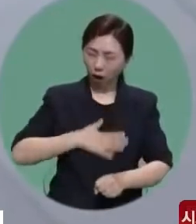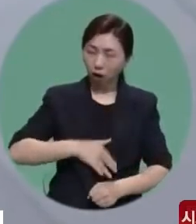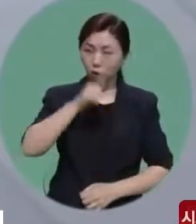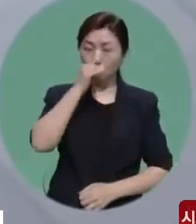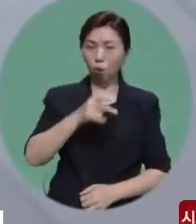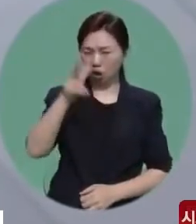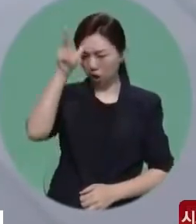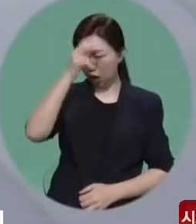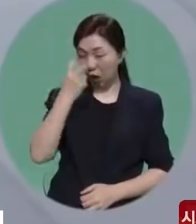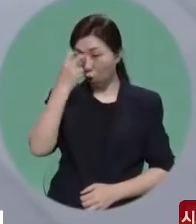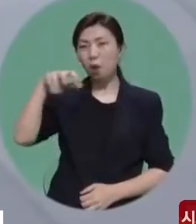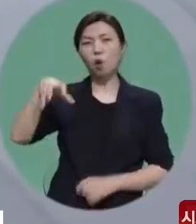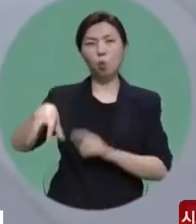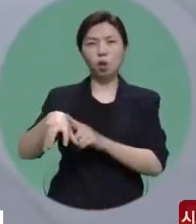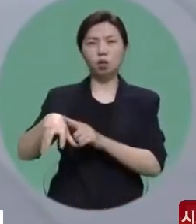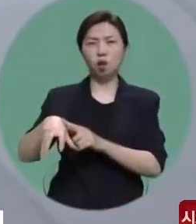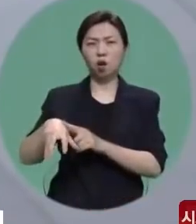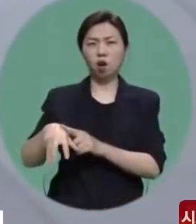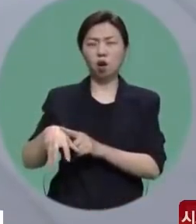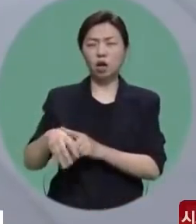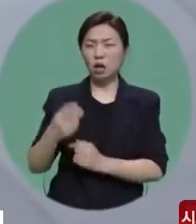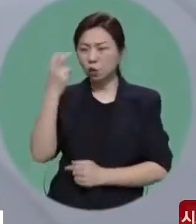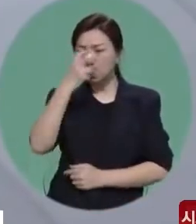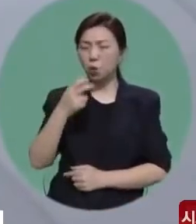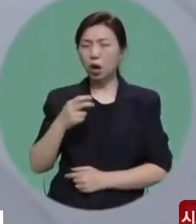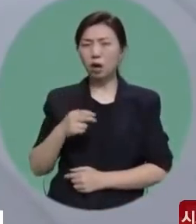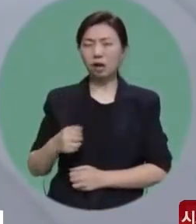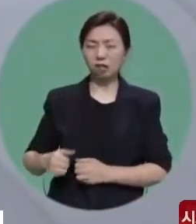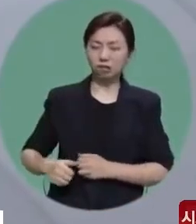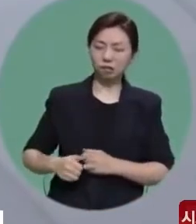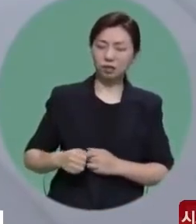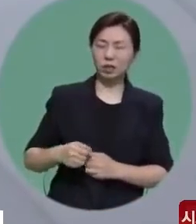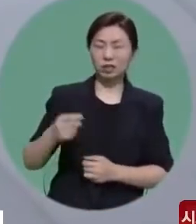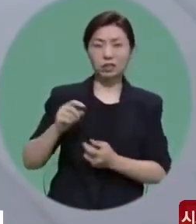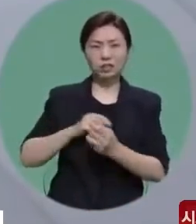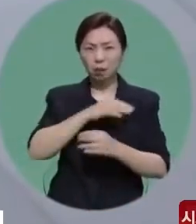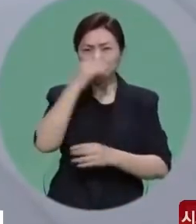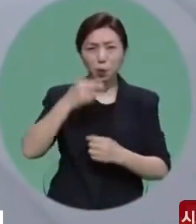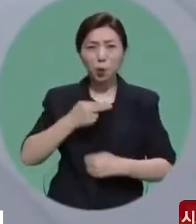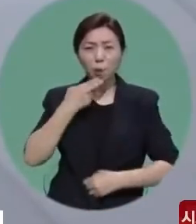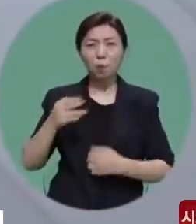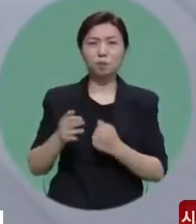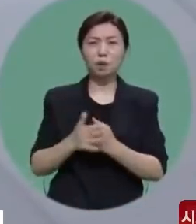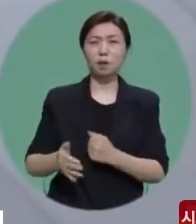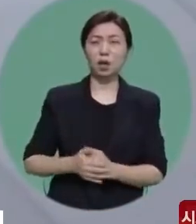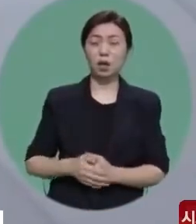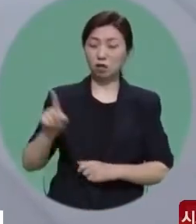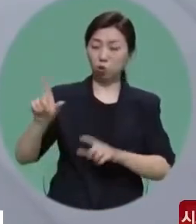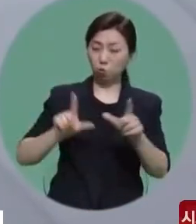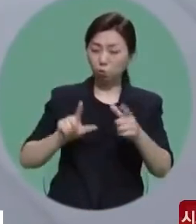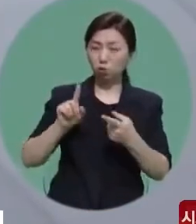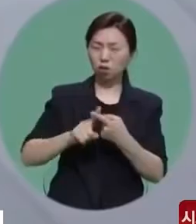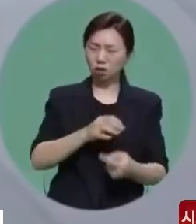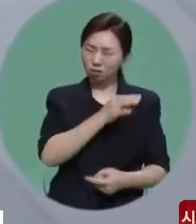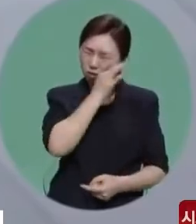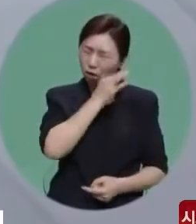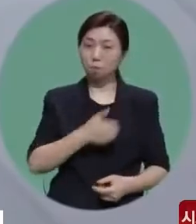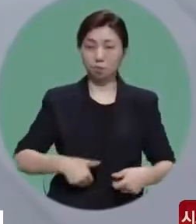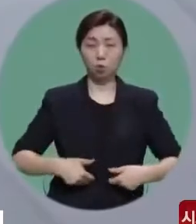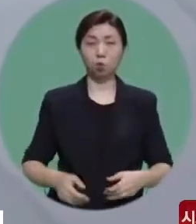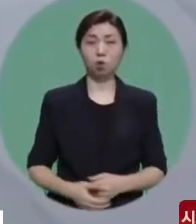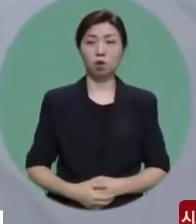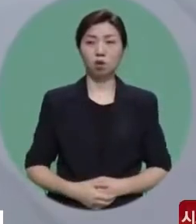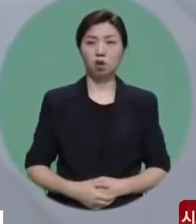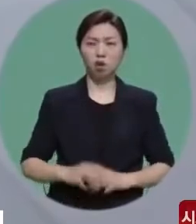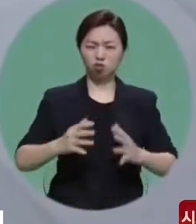덮어 가호 여기까지 오셨으면 은 좀 이런 부분에 대해 돈은 좀 부끄러워 하실 줄 알아야지 국민들한테 이게